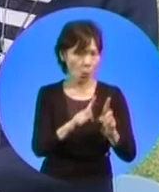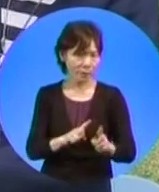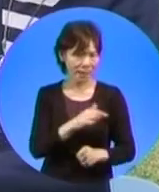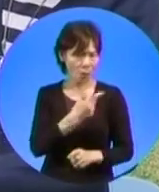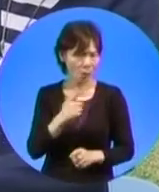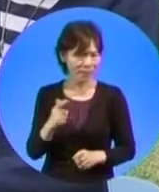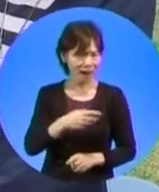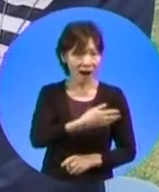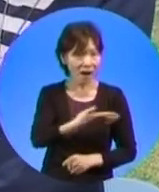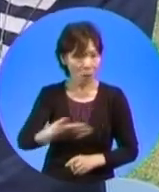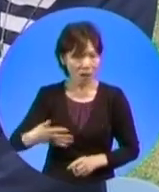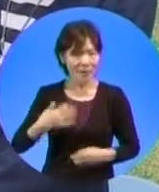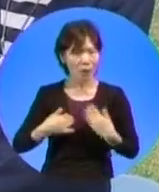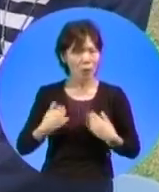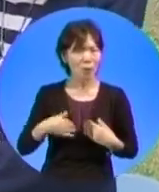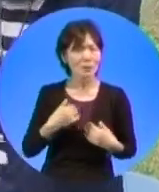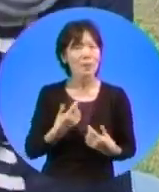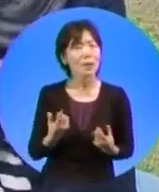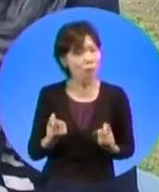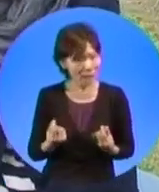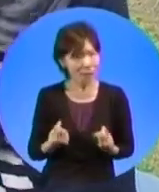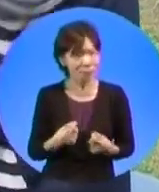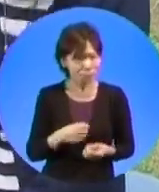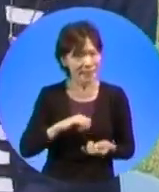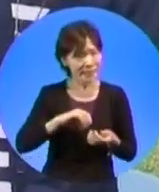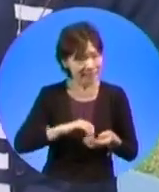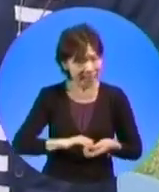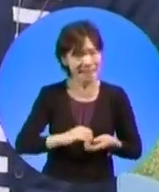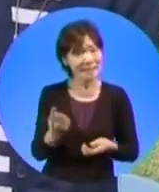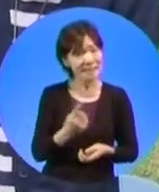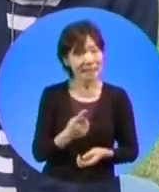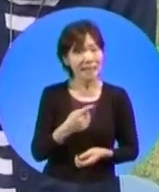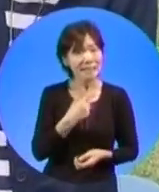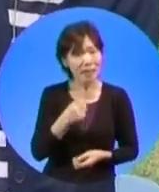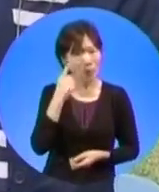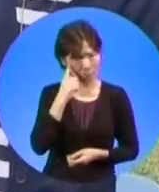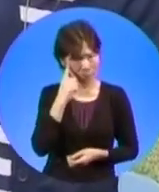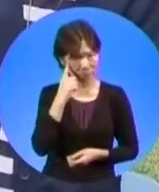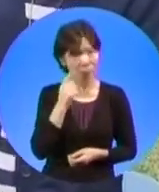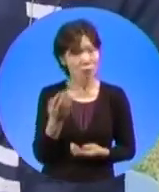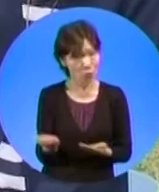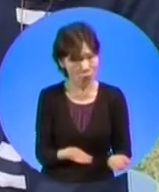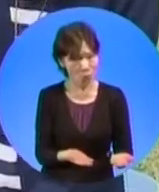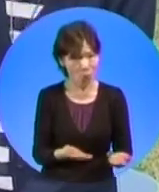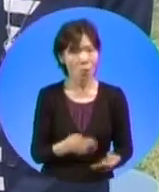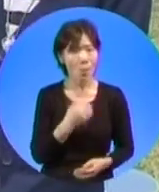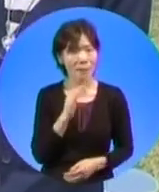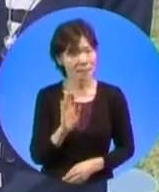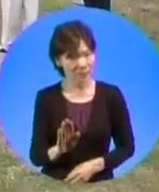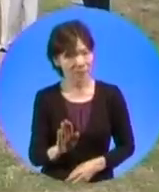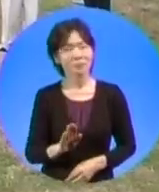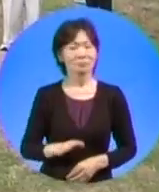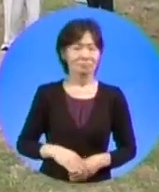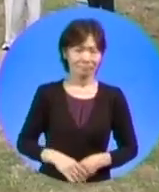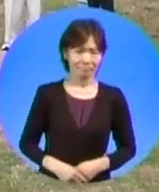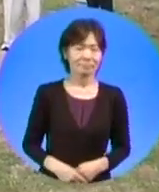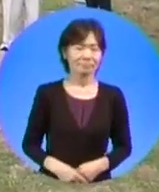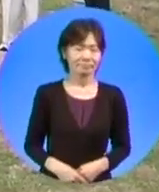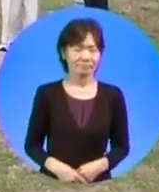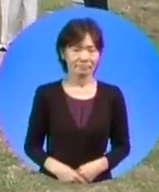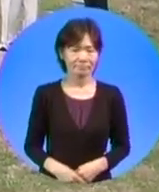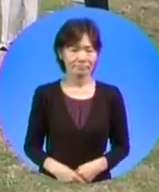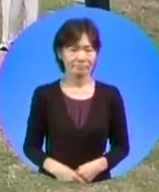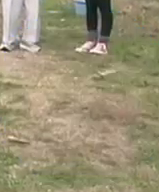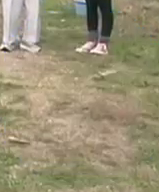わかりました、またぜひ来たいと思います、は い、 ありがとうございました。 どうぞどうぞ来てください、もうお待ちしてますので。 はい、はい、